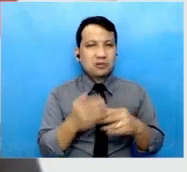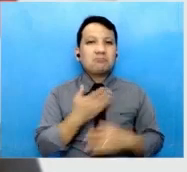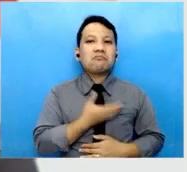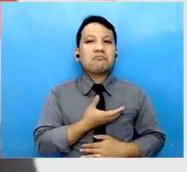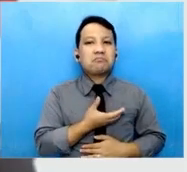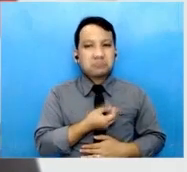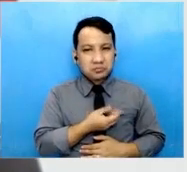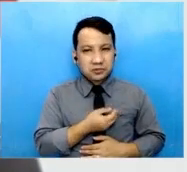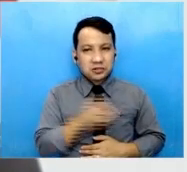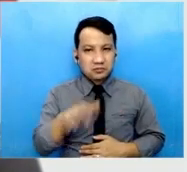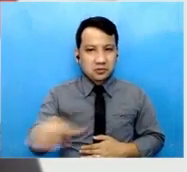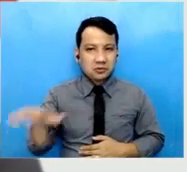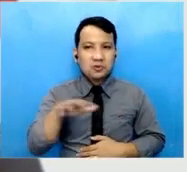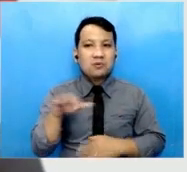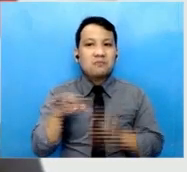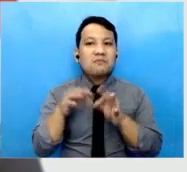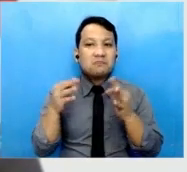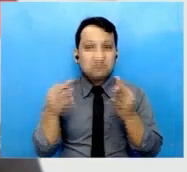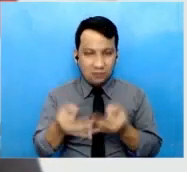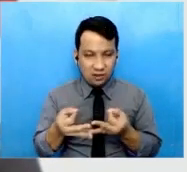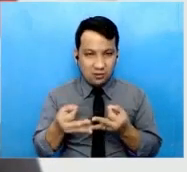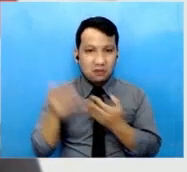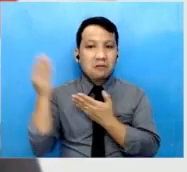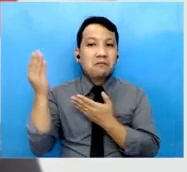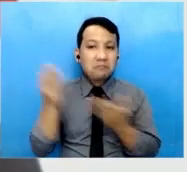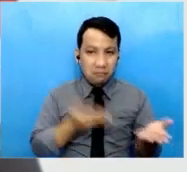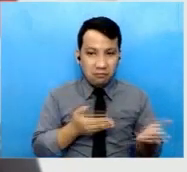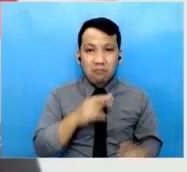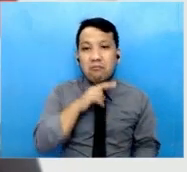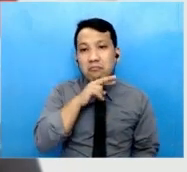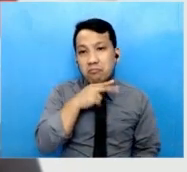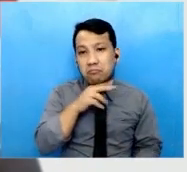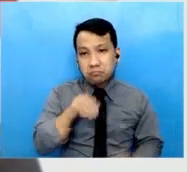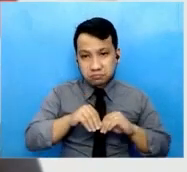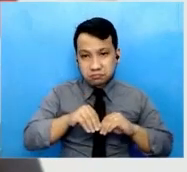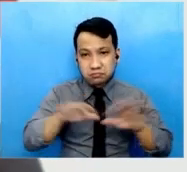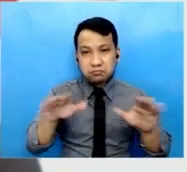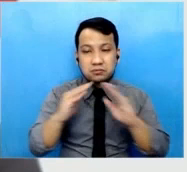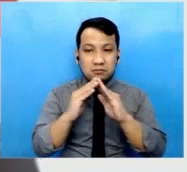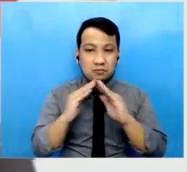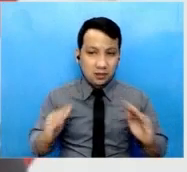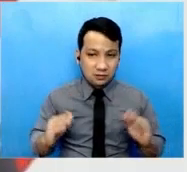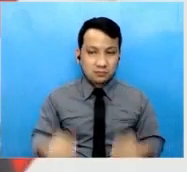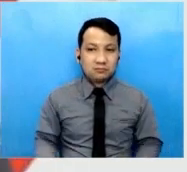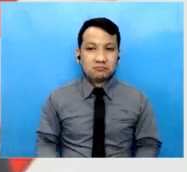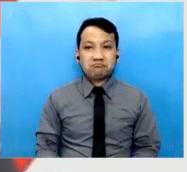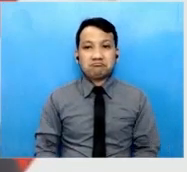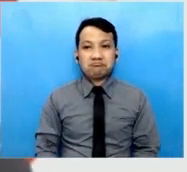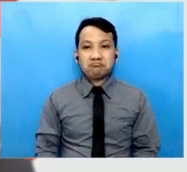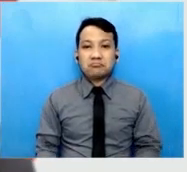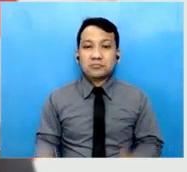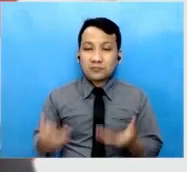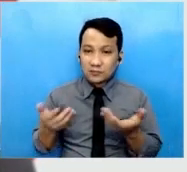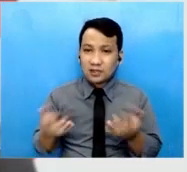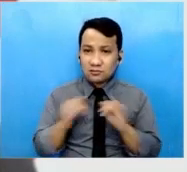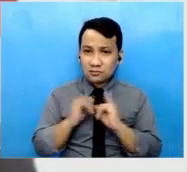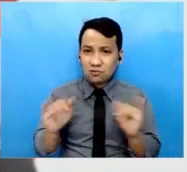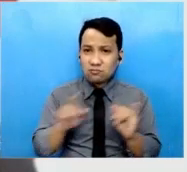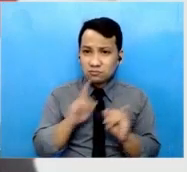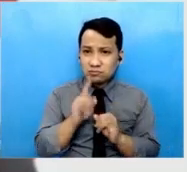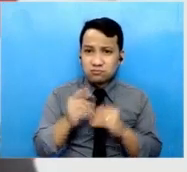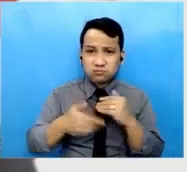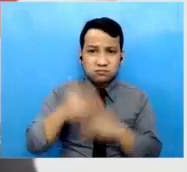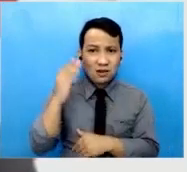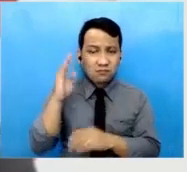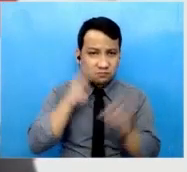buong pamilya na magbit-bit ka pa ng virus sa bahay mo. So, ganun kalala yung nagiging problema